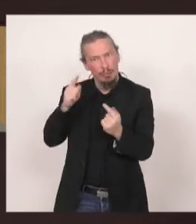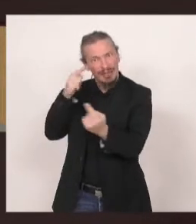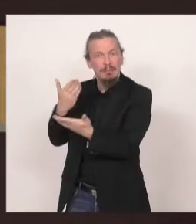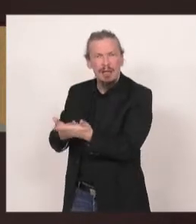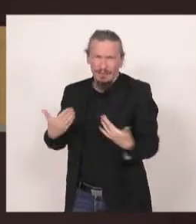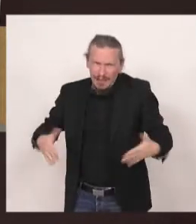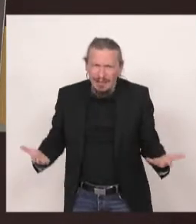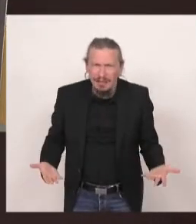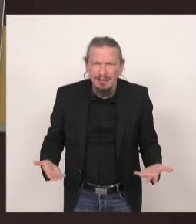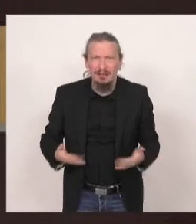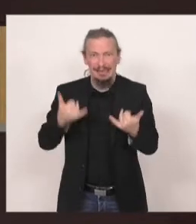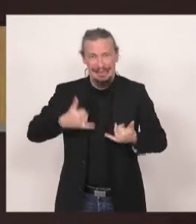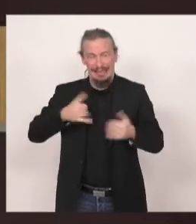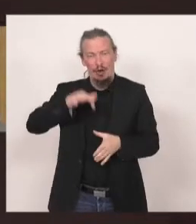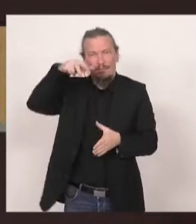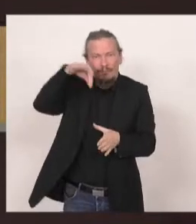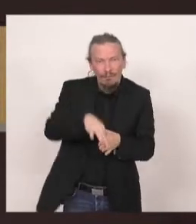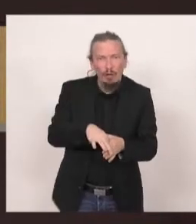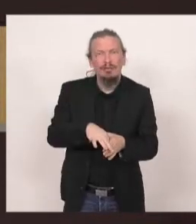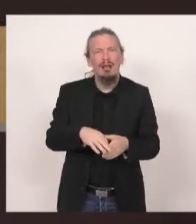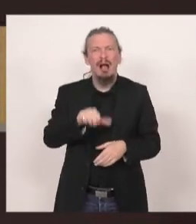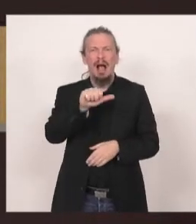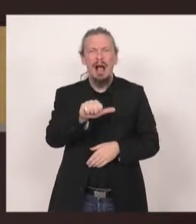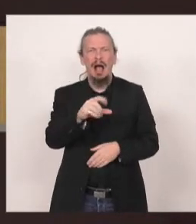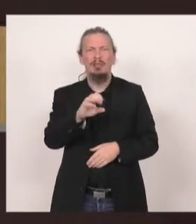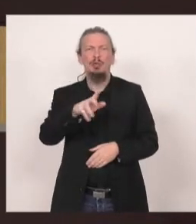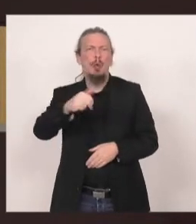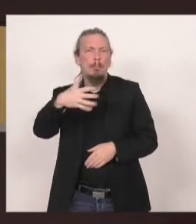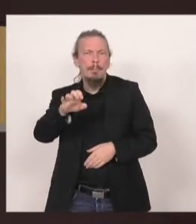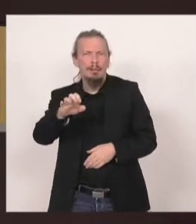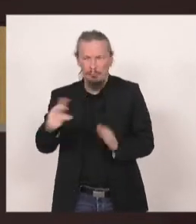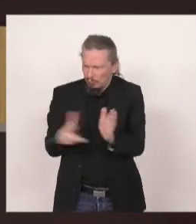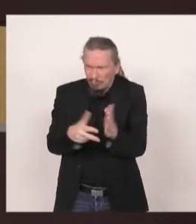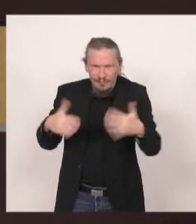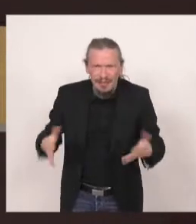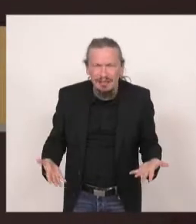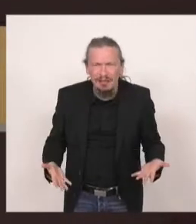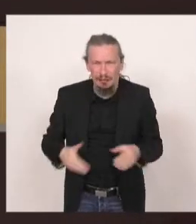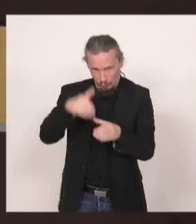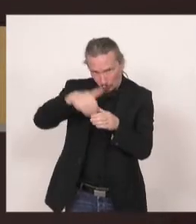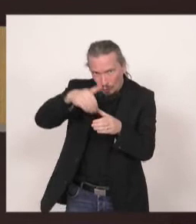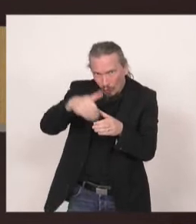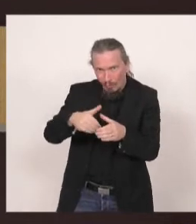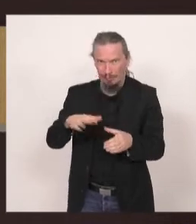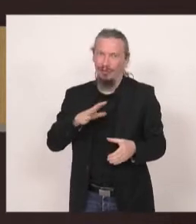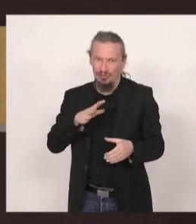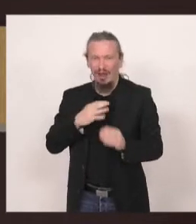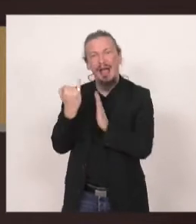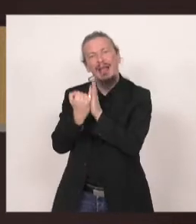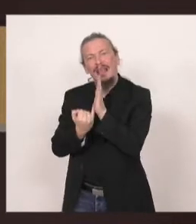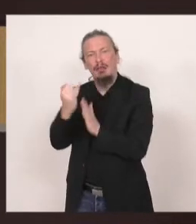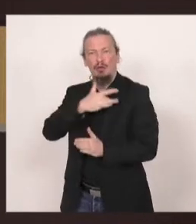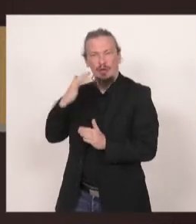environnementale. On a voté ici le programme de travail de l'ADULM, cher Francis Vercamer, dans lequel il y a la reprise de l'indicateur de